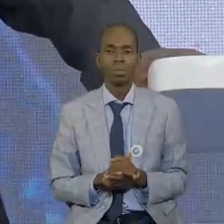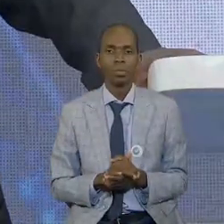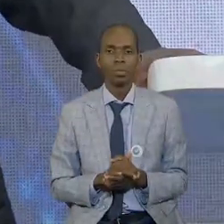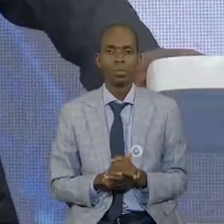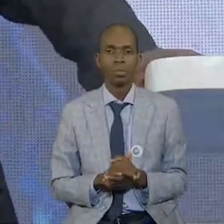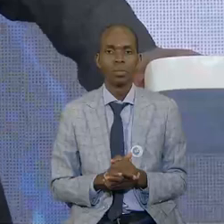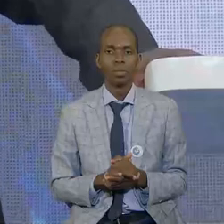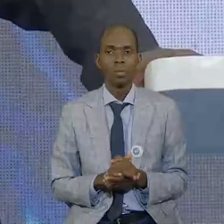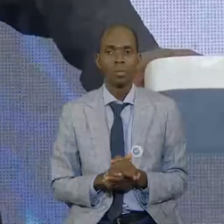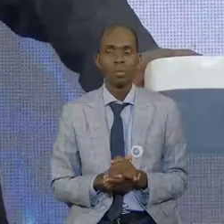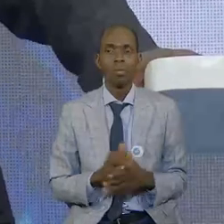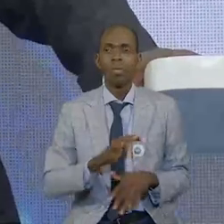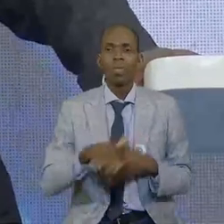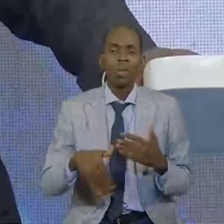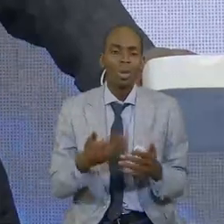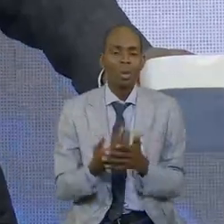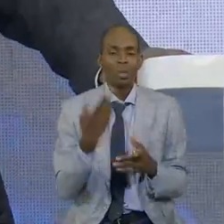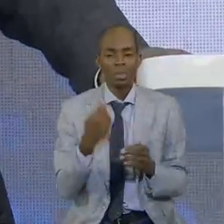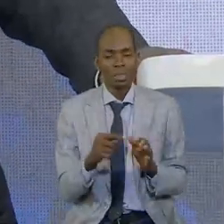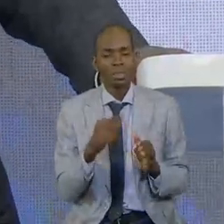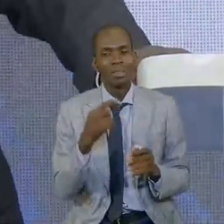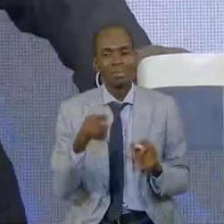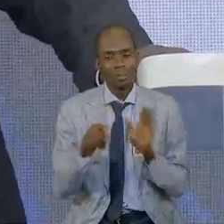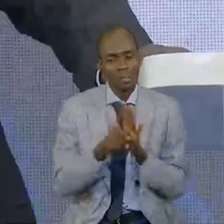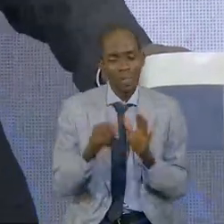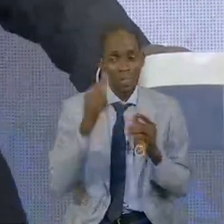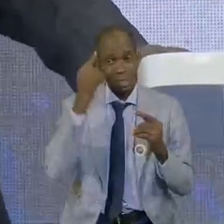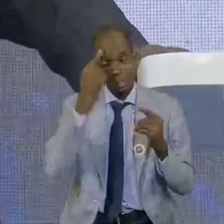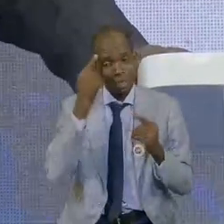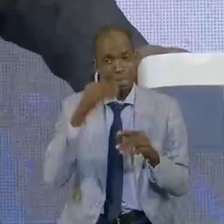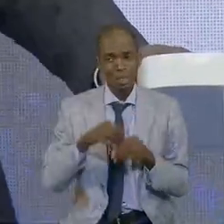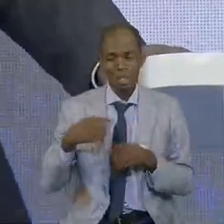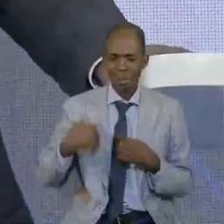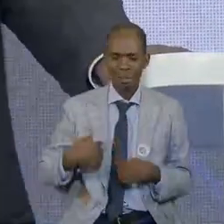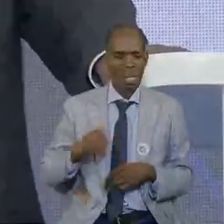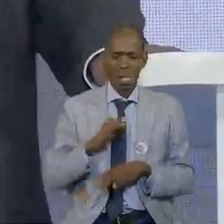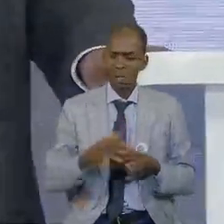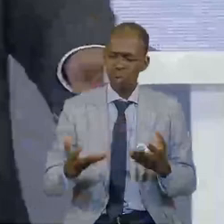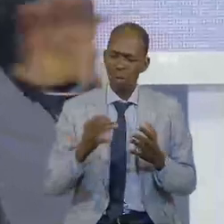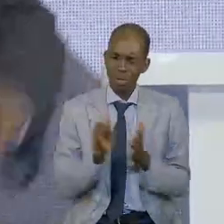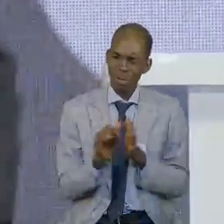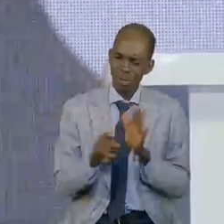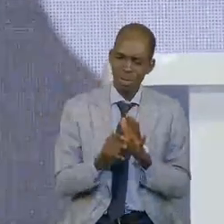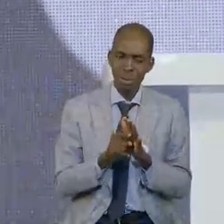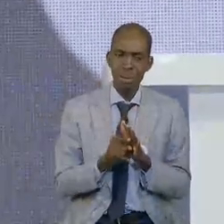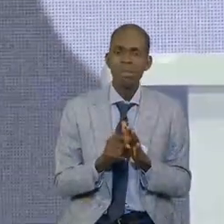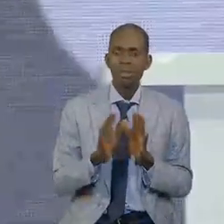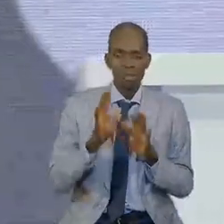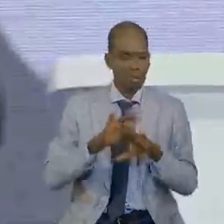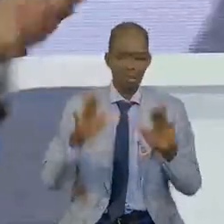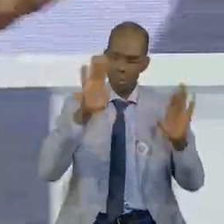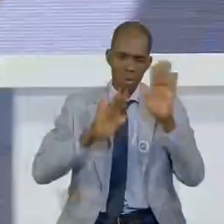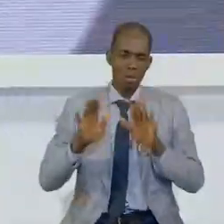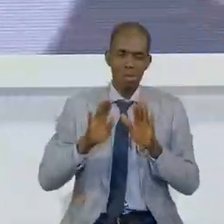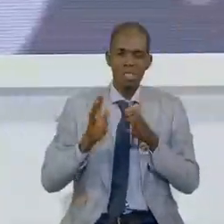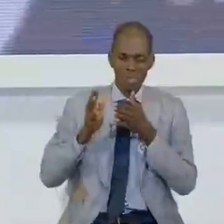se répandre. Thoughts in the heart. Les pensées du cœur. I don't want them. Je ne les veux pas. Don't touch them. Ne les touche pas, ne t'en fais même